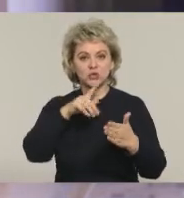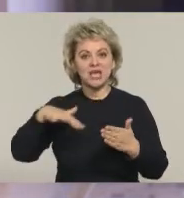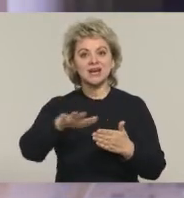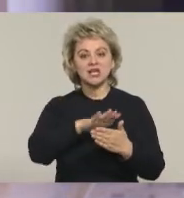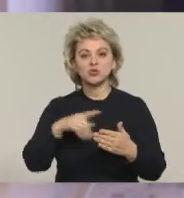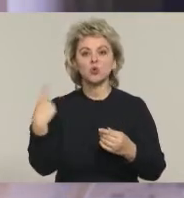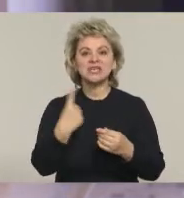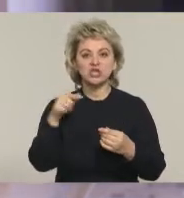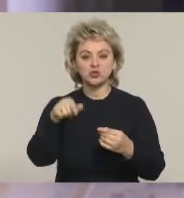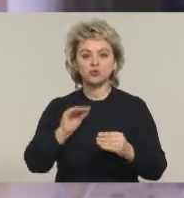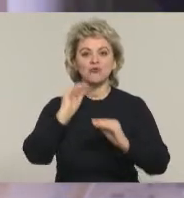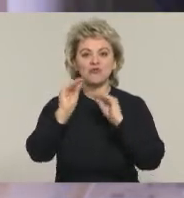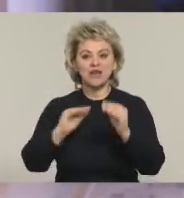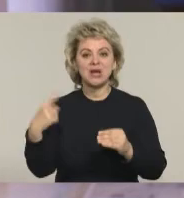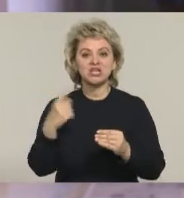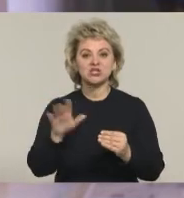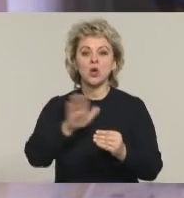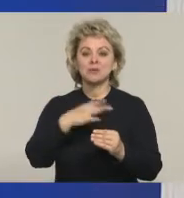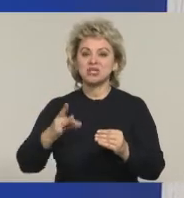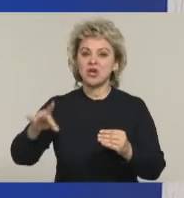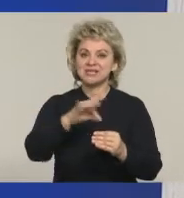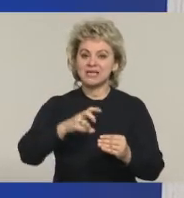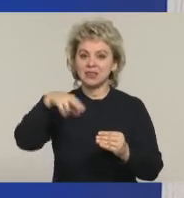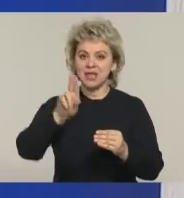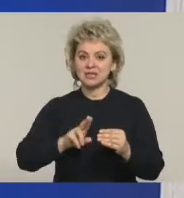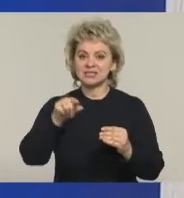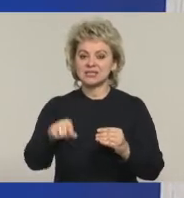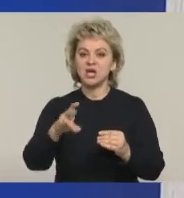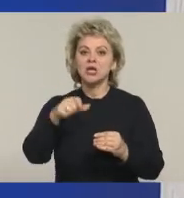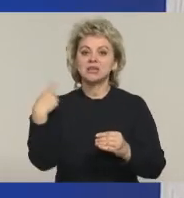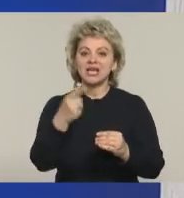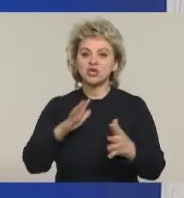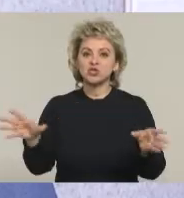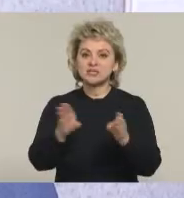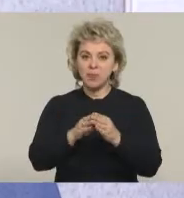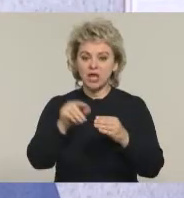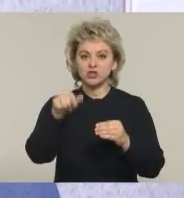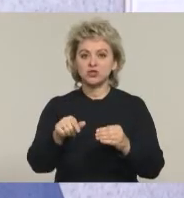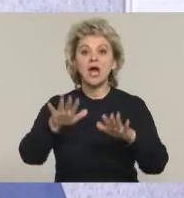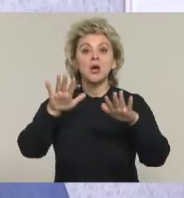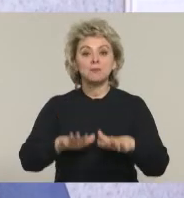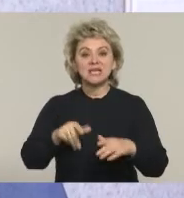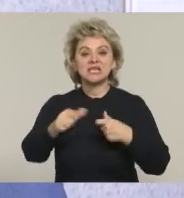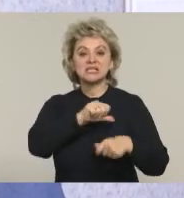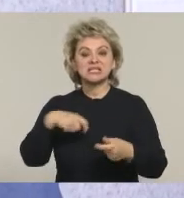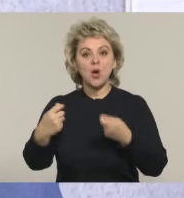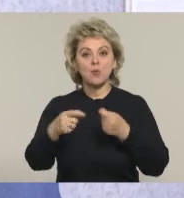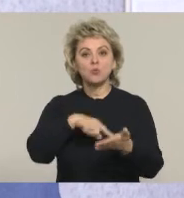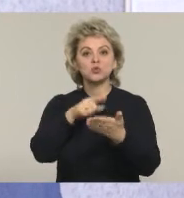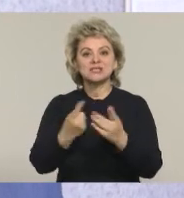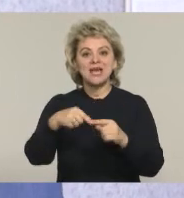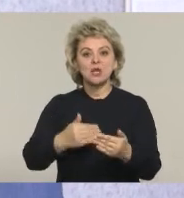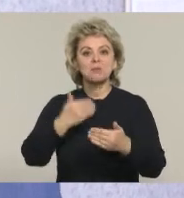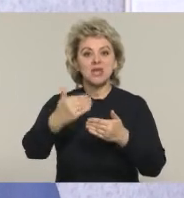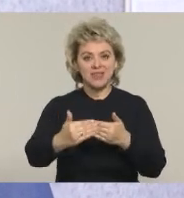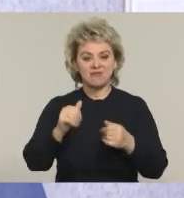внутрироссийскую единую, формирование единой межроссийской нации, на единое сплочение. Местное самоуправление, муниципалитет – это